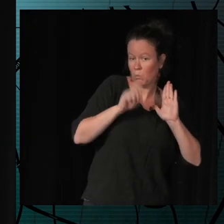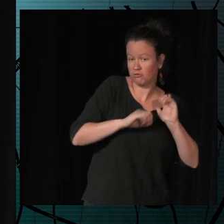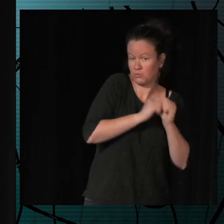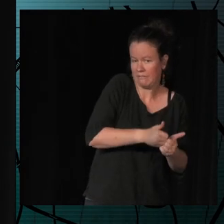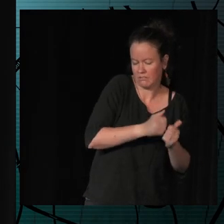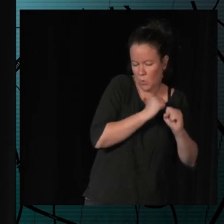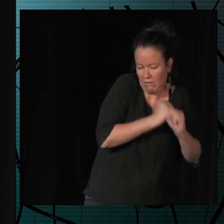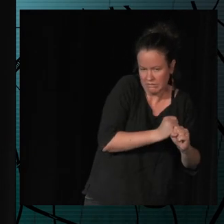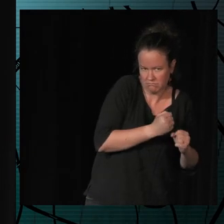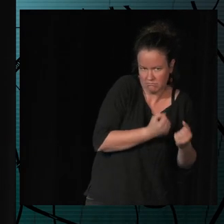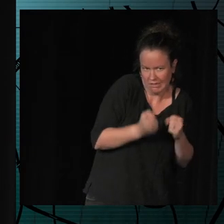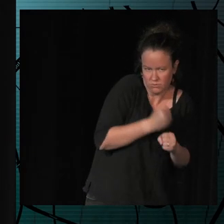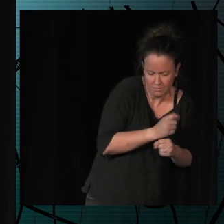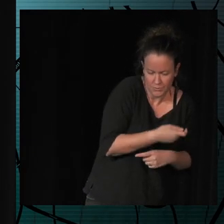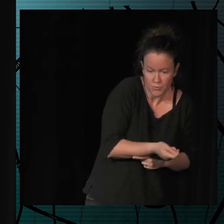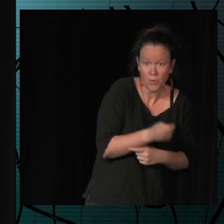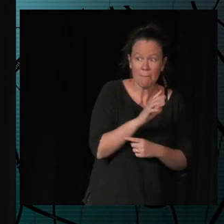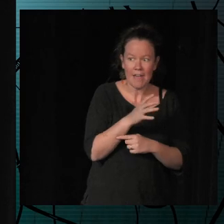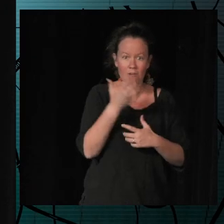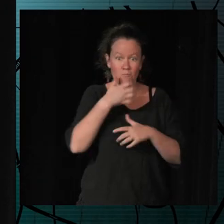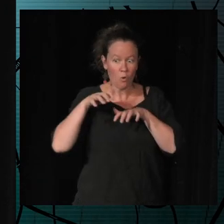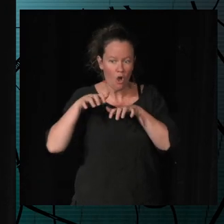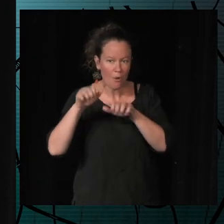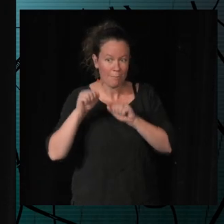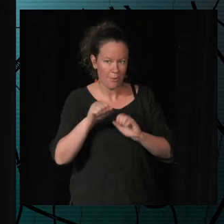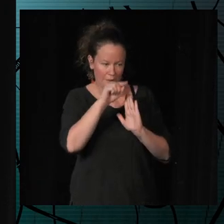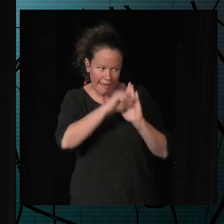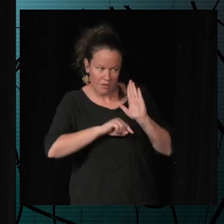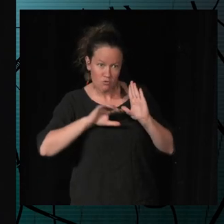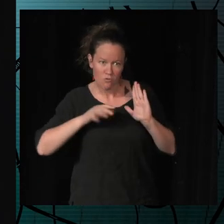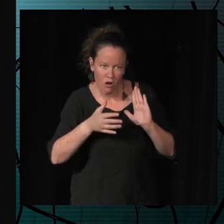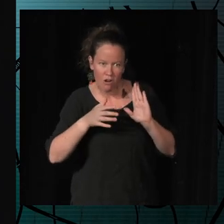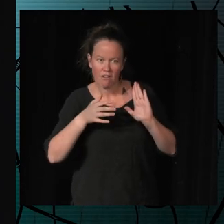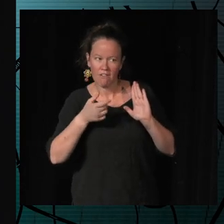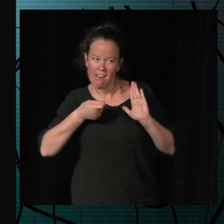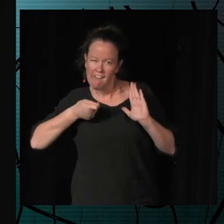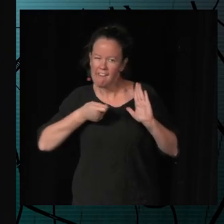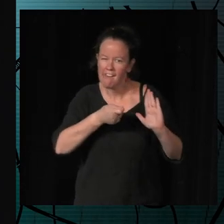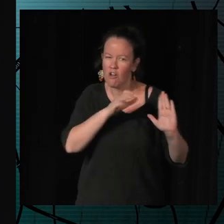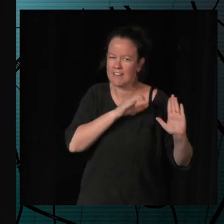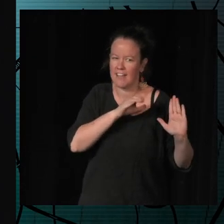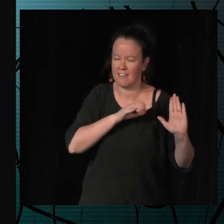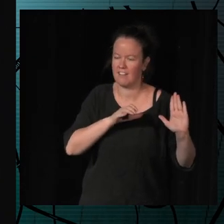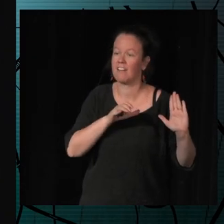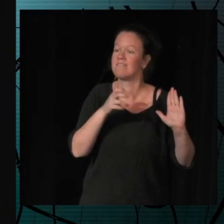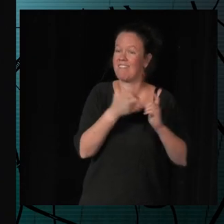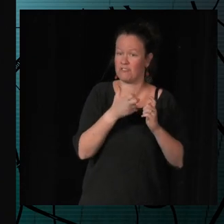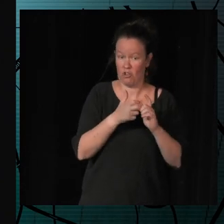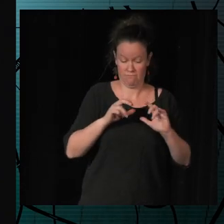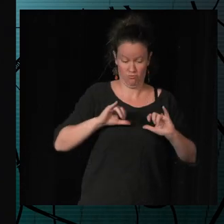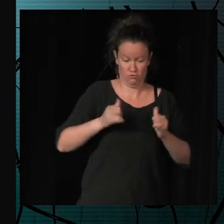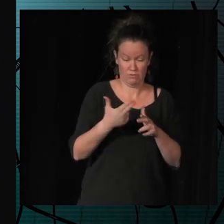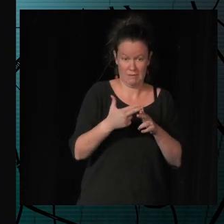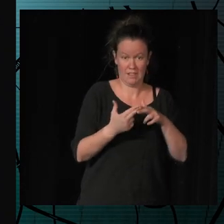partic particularité de l'horreur c'est d'aller pousser les curseurs à tout point de vue de ce point de vue-là et finalement ce que propose Dark Souls c'est d'amener cette